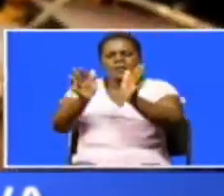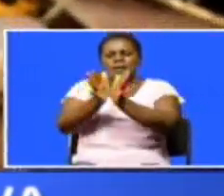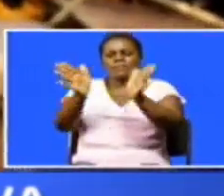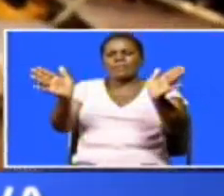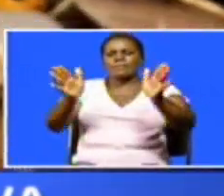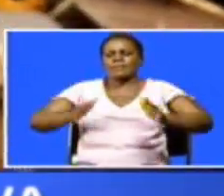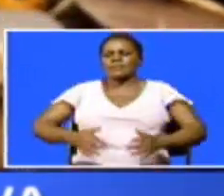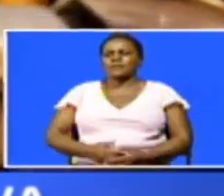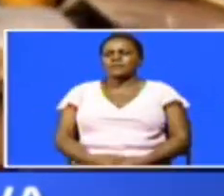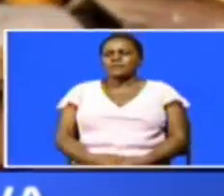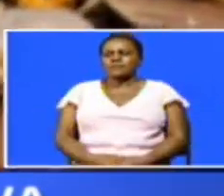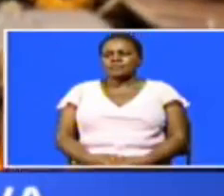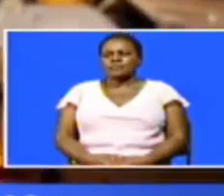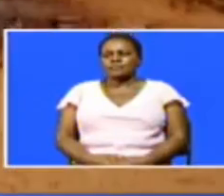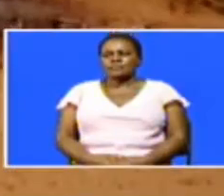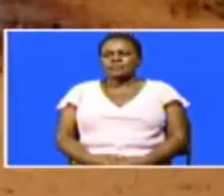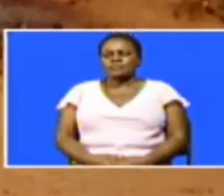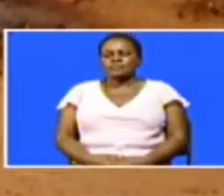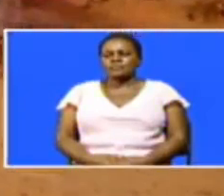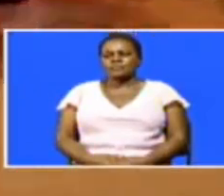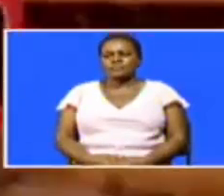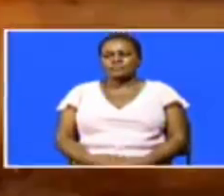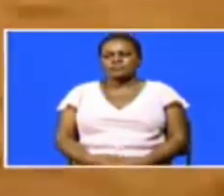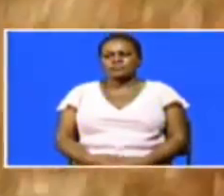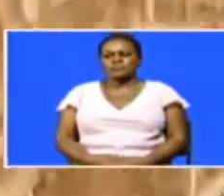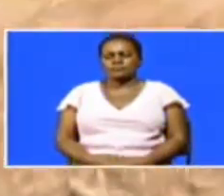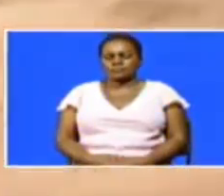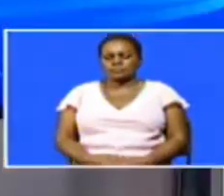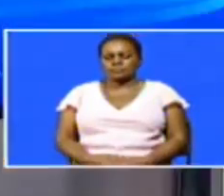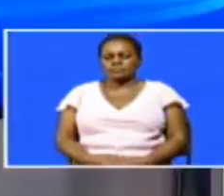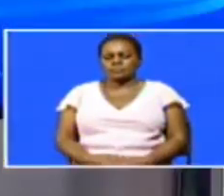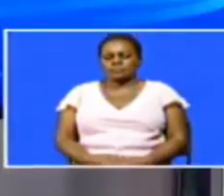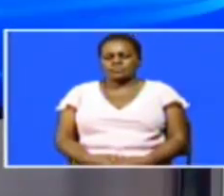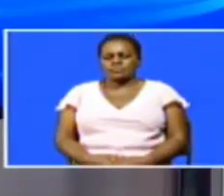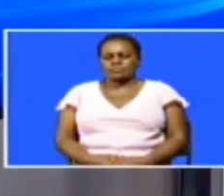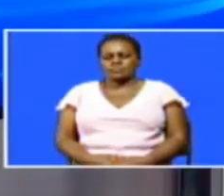Willis Gekete News, eneo bunge la Malava, Kakamega.